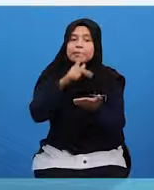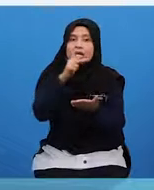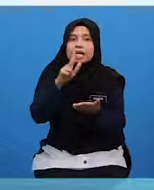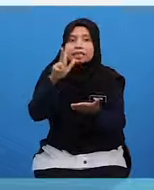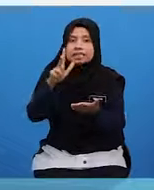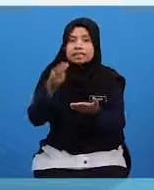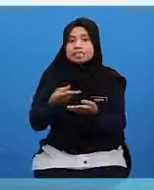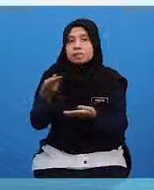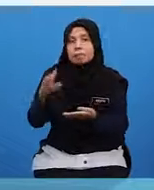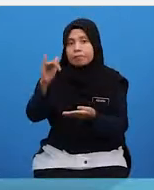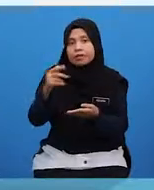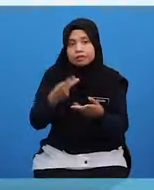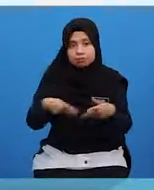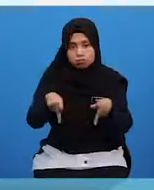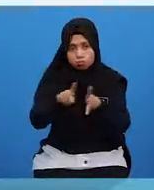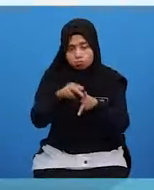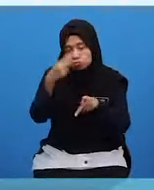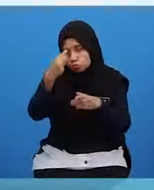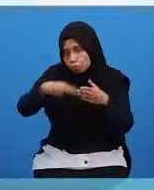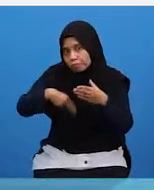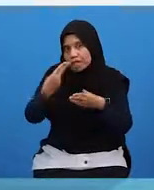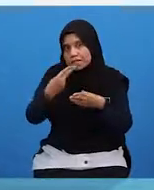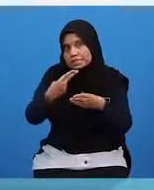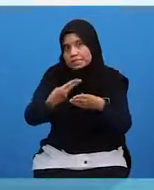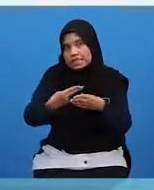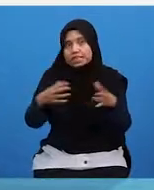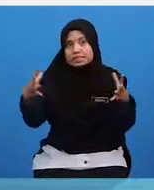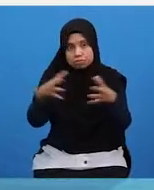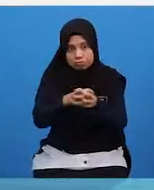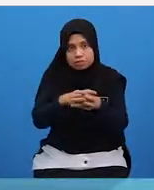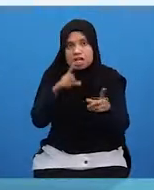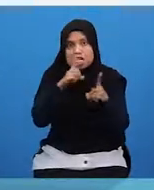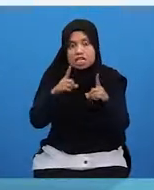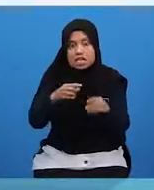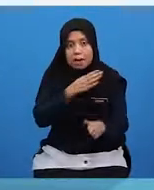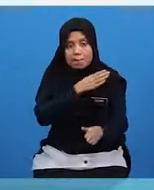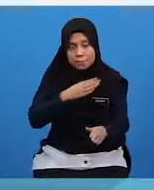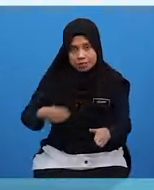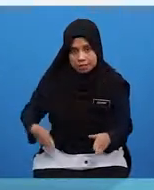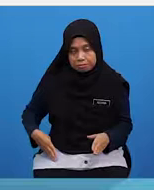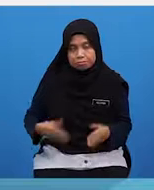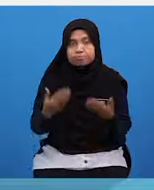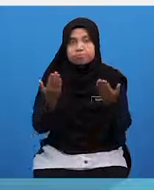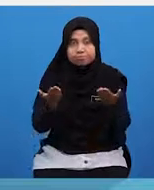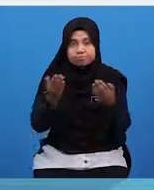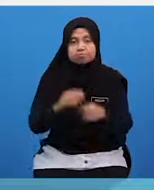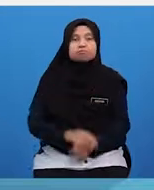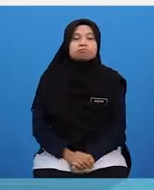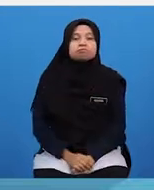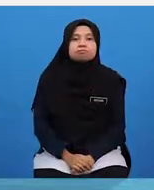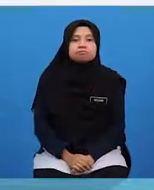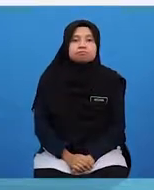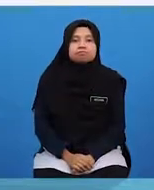Apakah tiga bahan yang diperlukan untuk menghasilkan sebatian lilin batik terap?